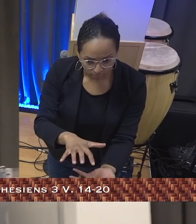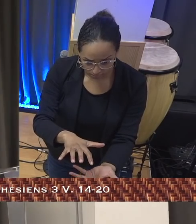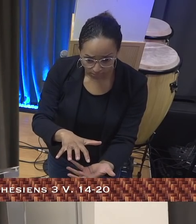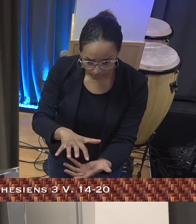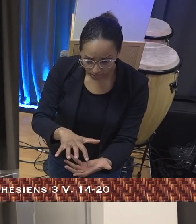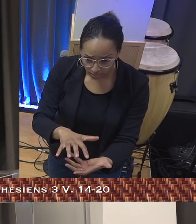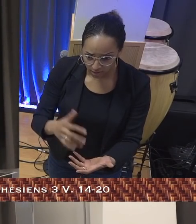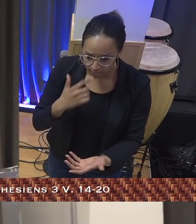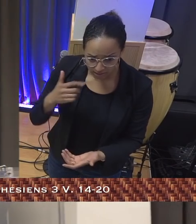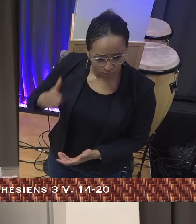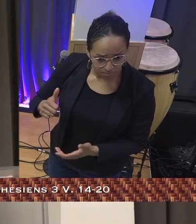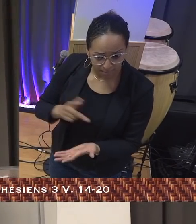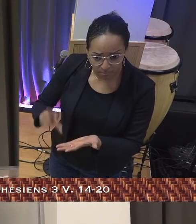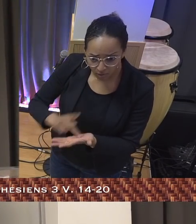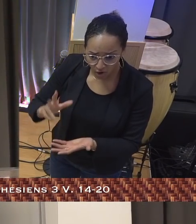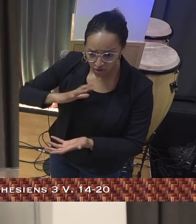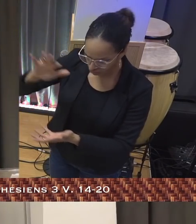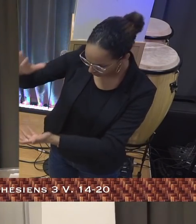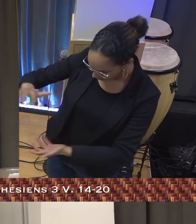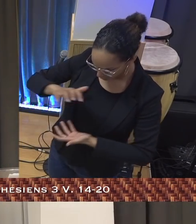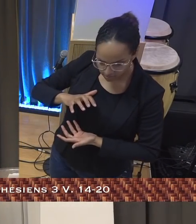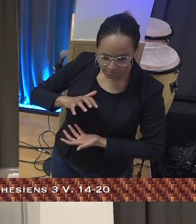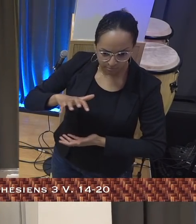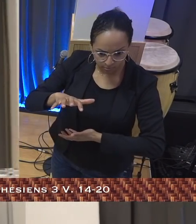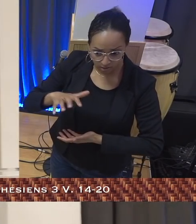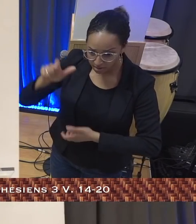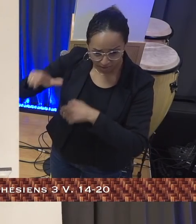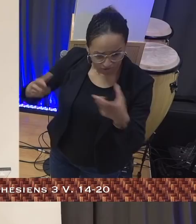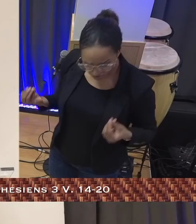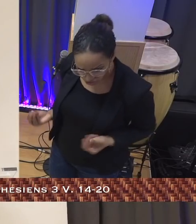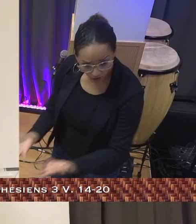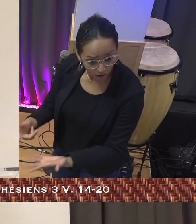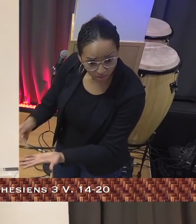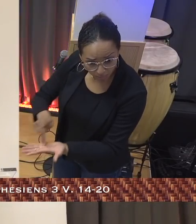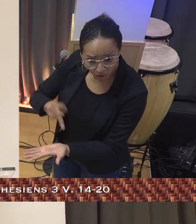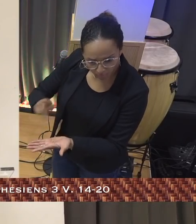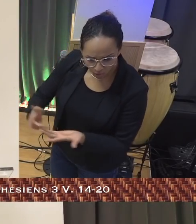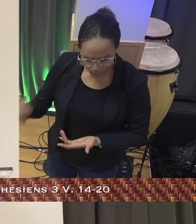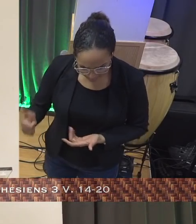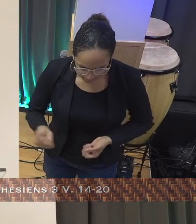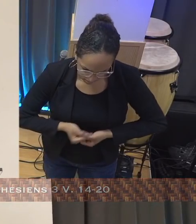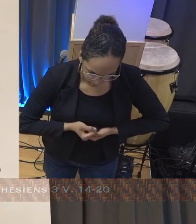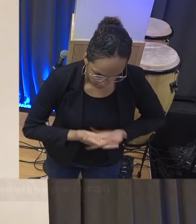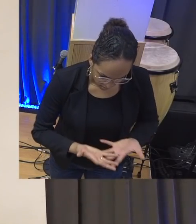été transféré, qui lui a été donné, qui lui a été octroyé d'une manière vraiment bouleversante.